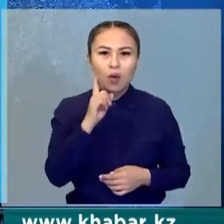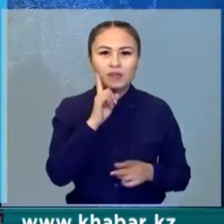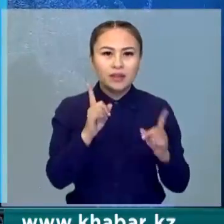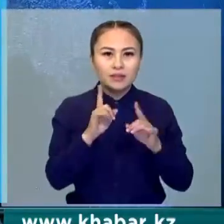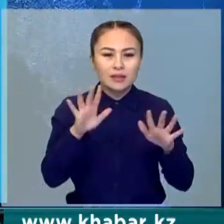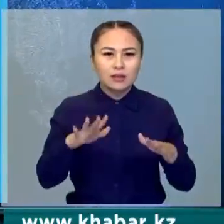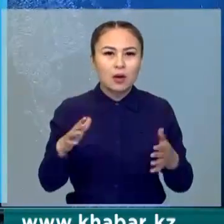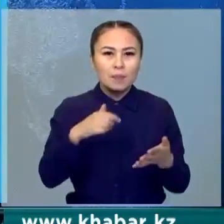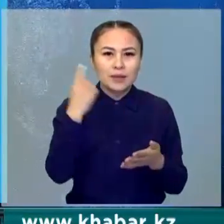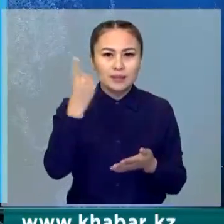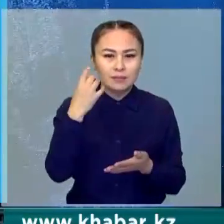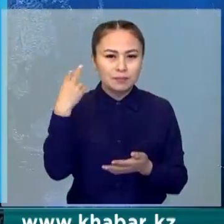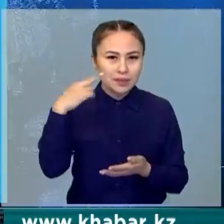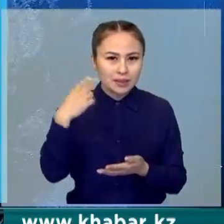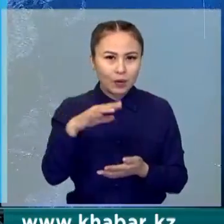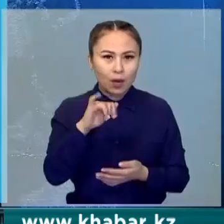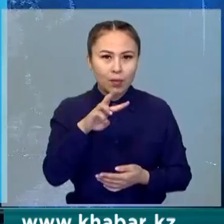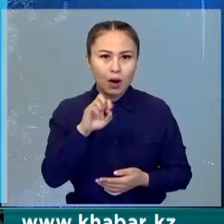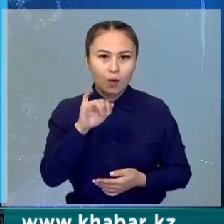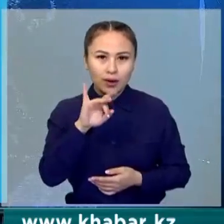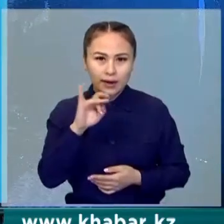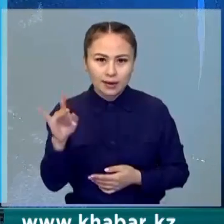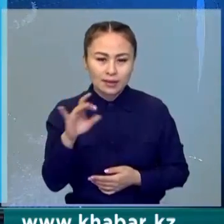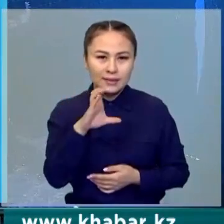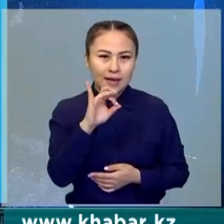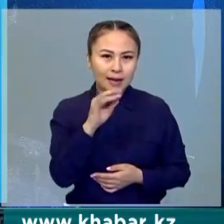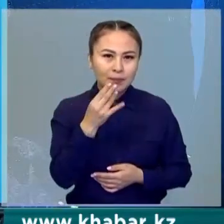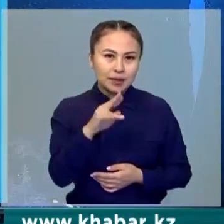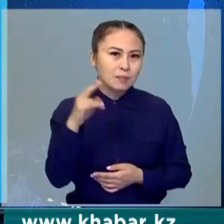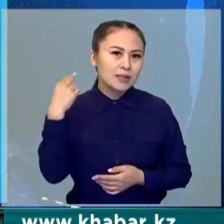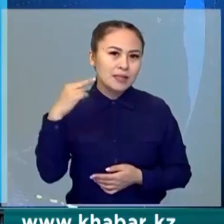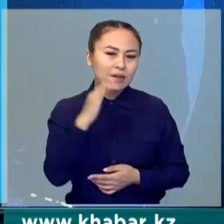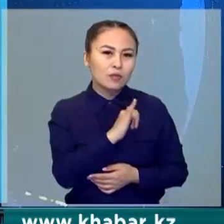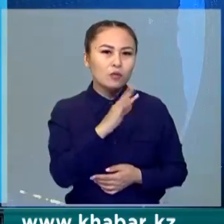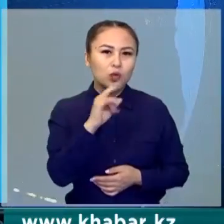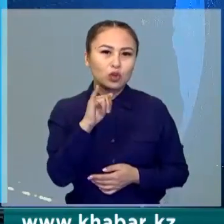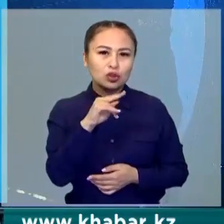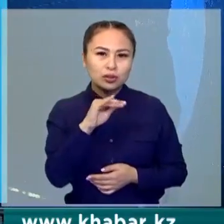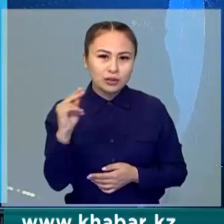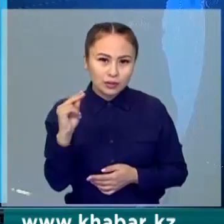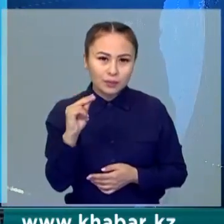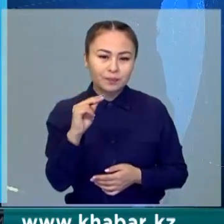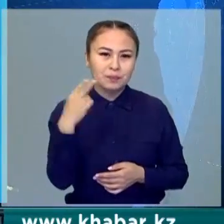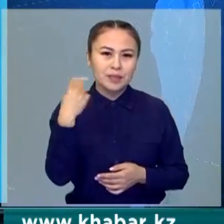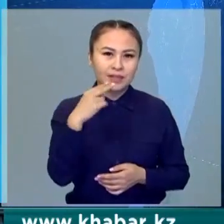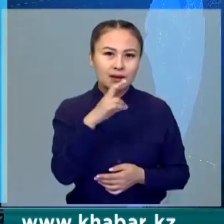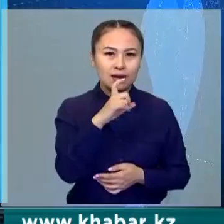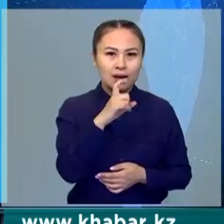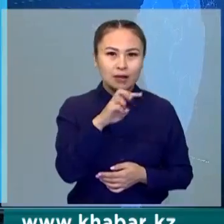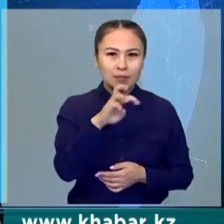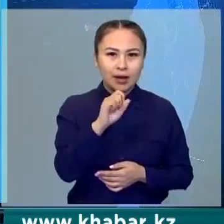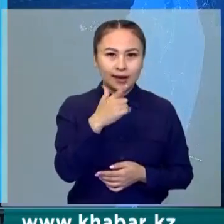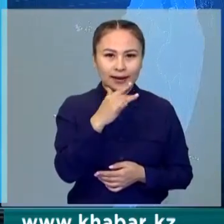Швейцария конфедерациясының президенті Ули Маурер, Сербия президенті Александр Вучич, Анголия президенті